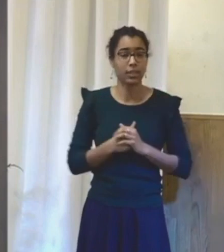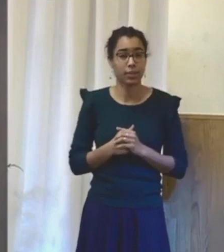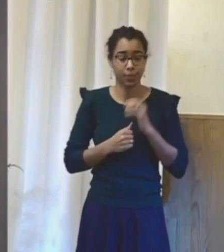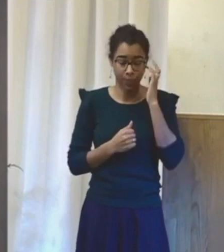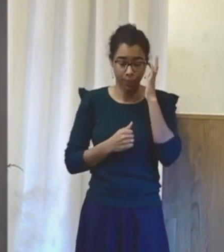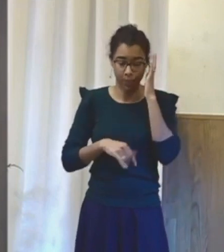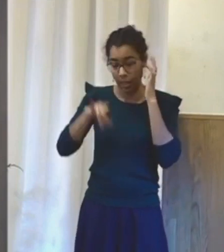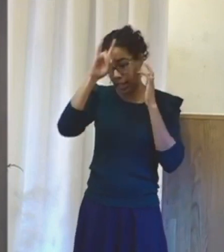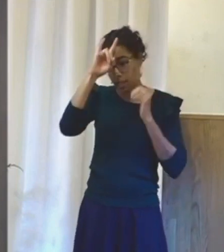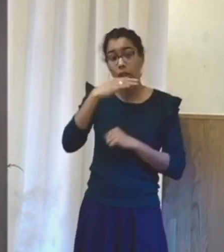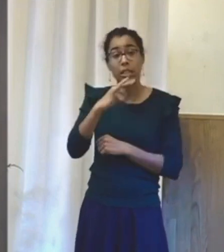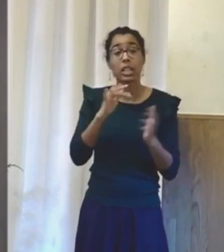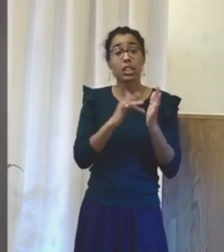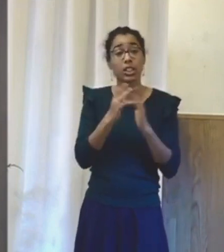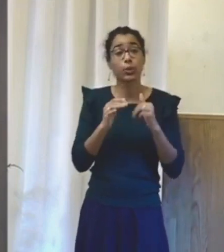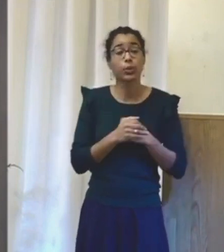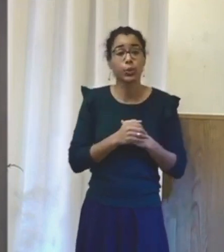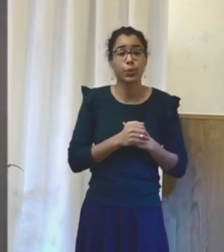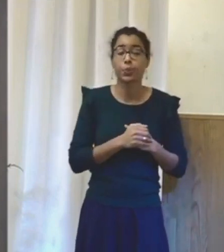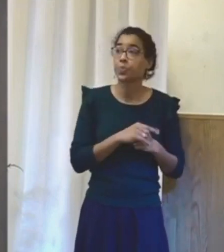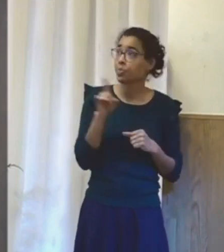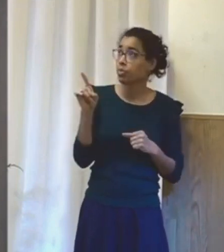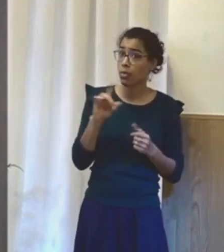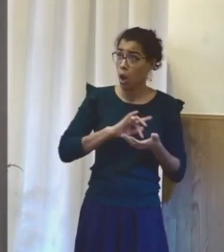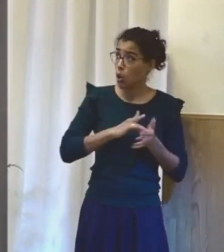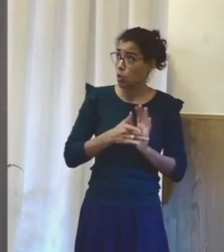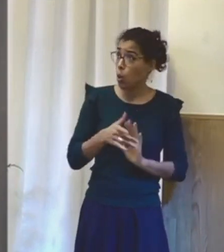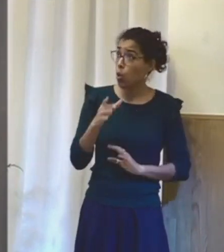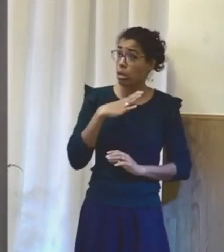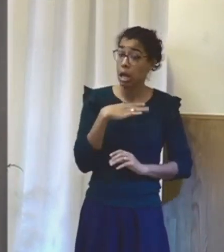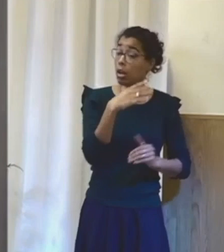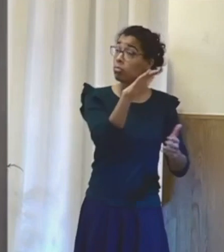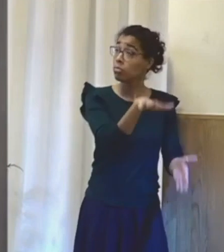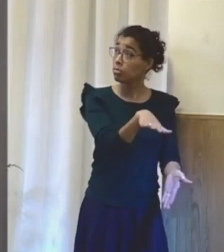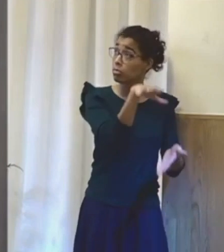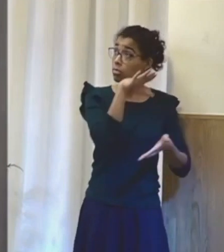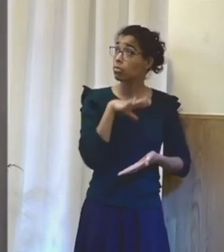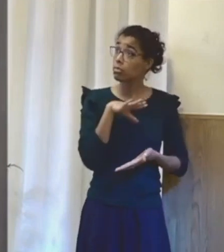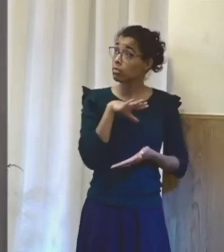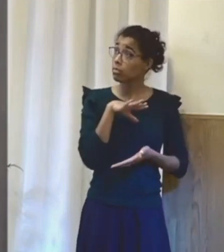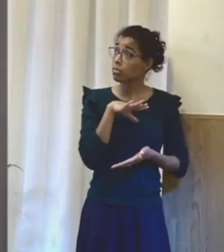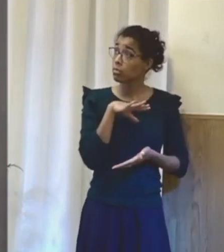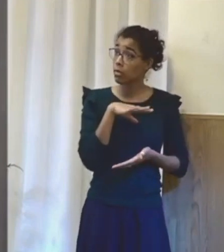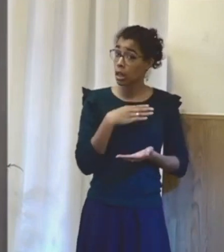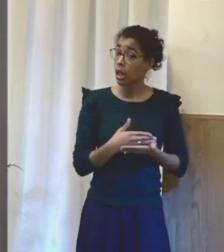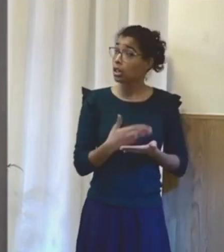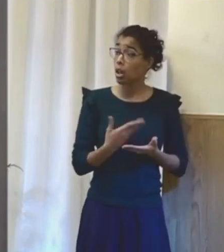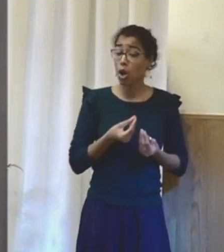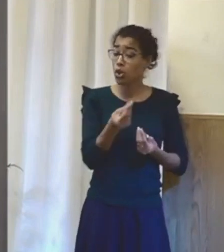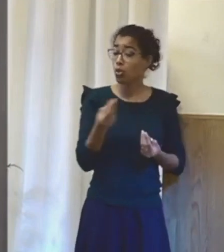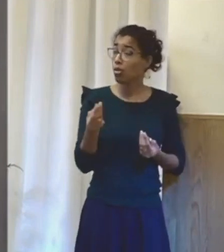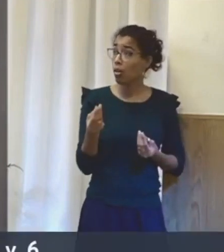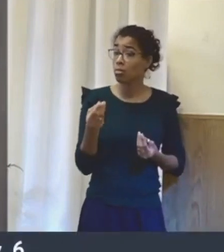Satan dit à Jésus, « Car tout cela a été remis entre mes mains et je le donne à